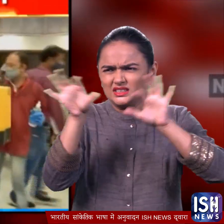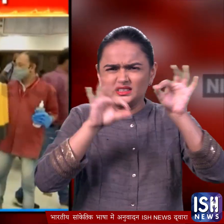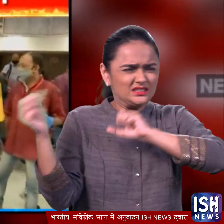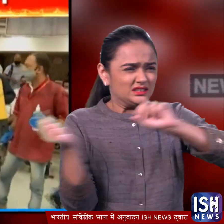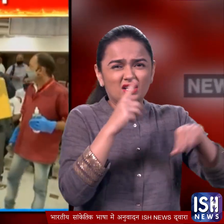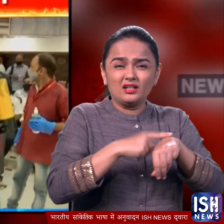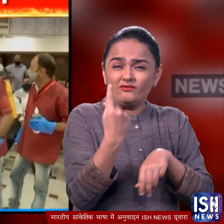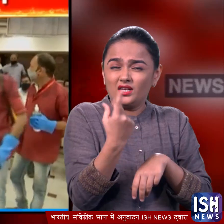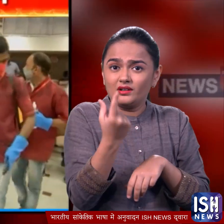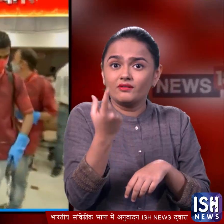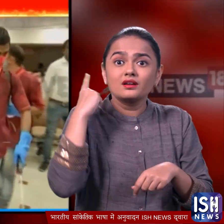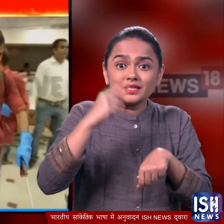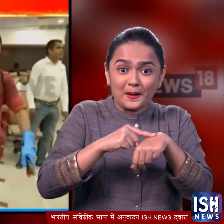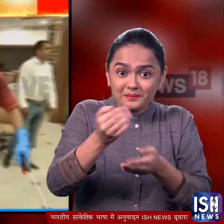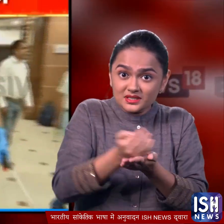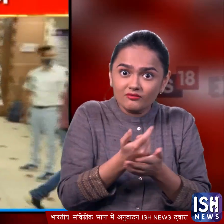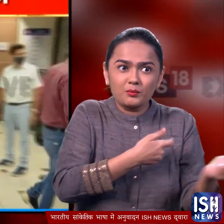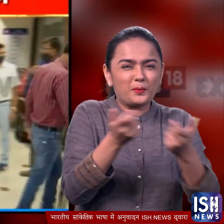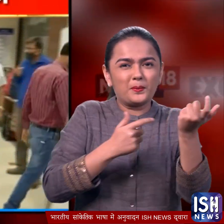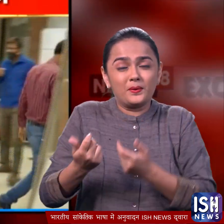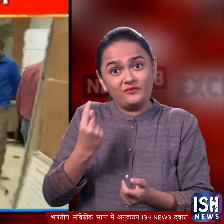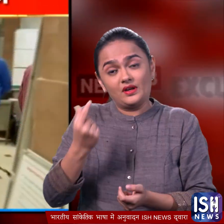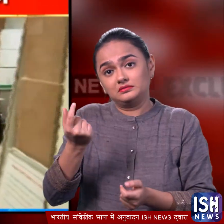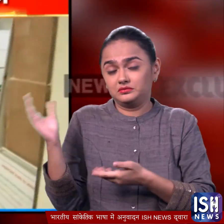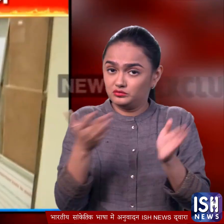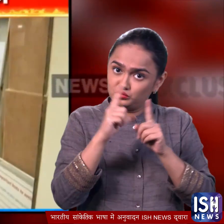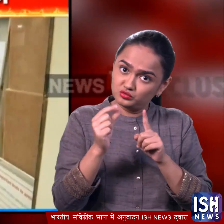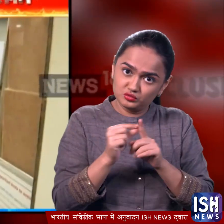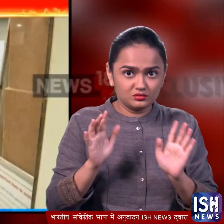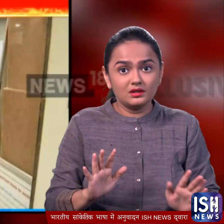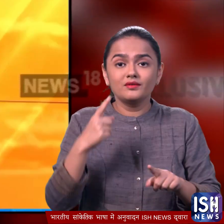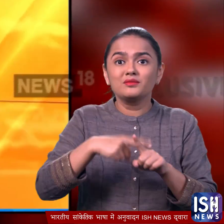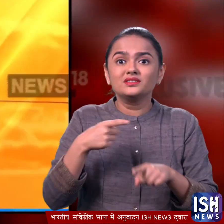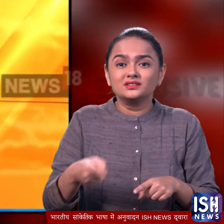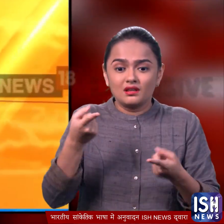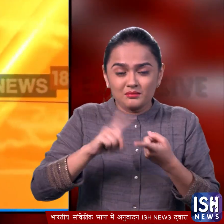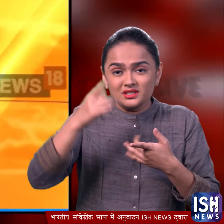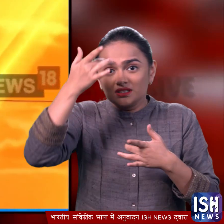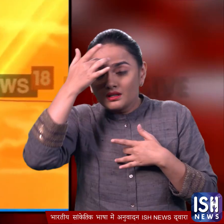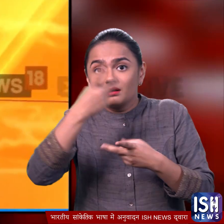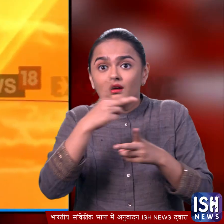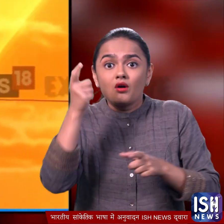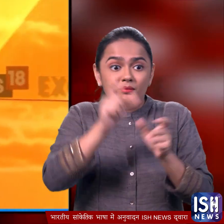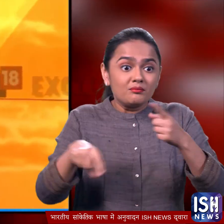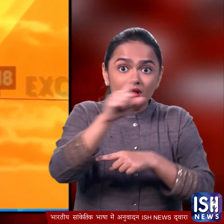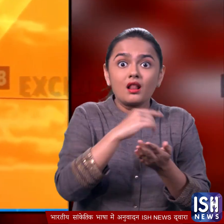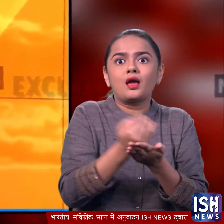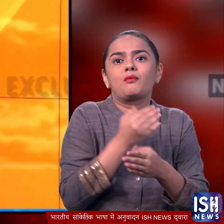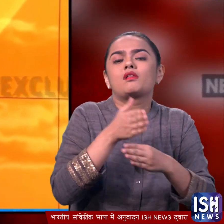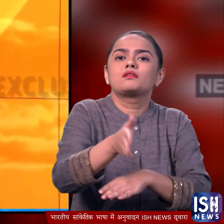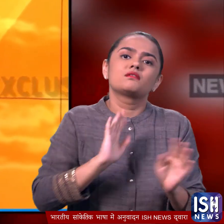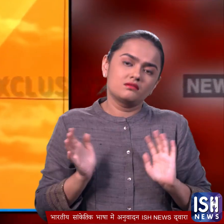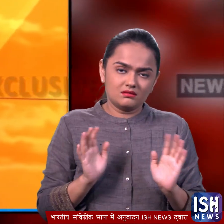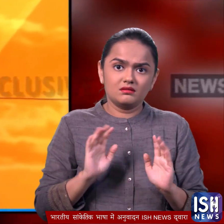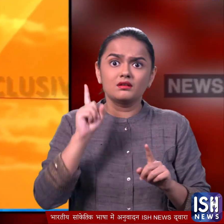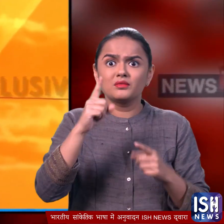ताकि कम समय में जल्द से जल्द लोकल ट्रेनों और स्टेशन परिसर को सैनिटाइज किया जा सके और महामारी के खतरे से कर्मचारियों और यात्रियों को बचाया